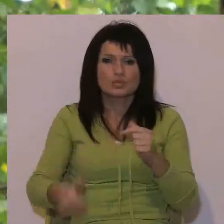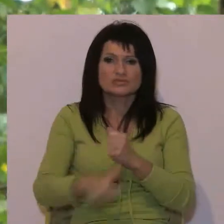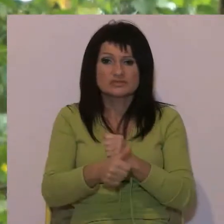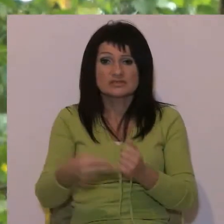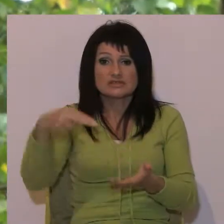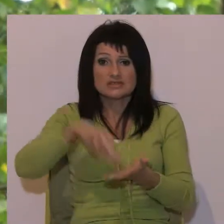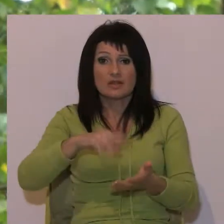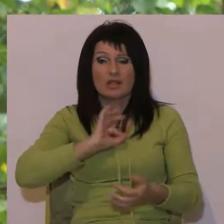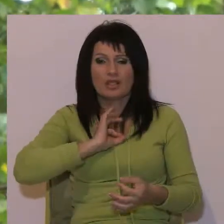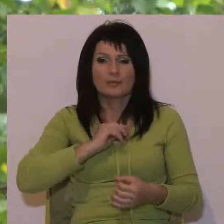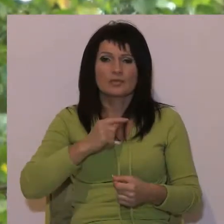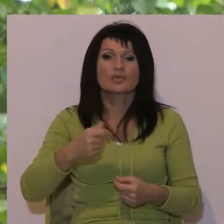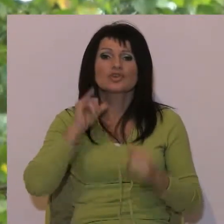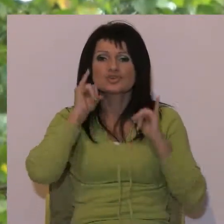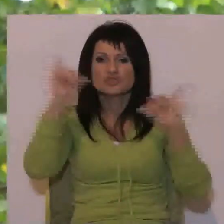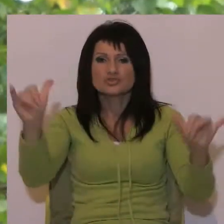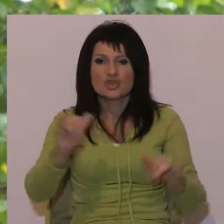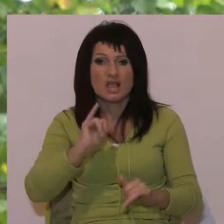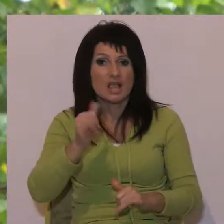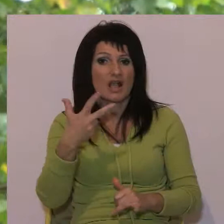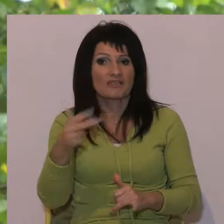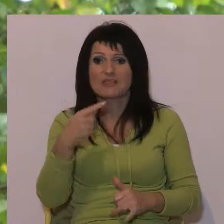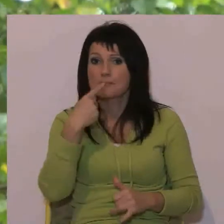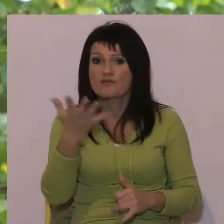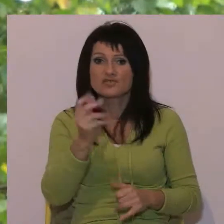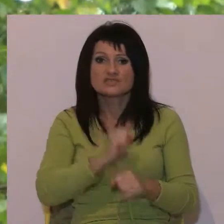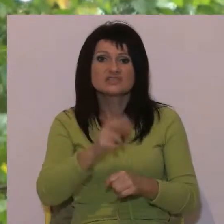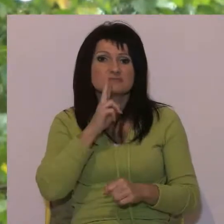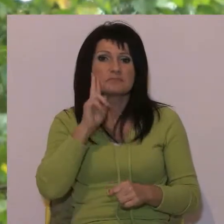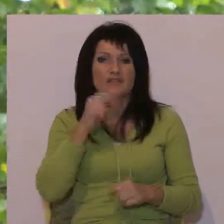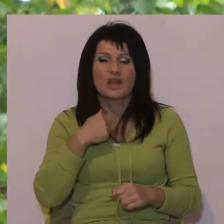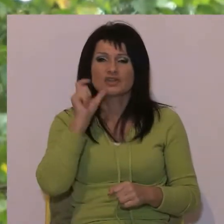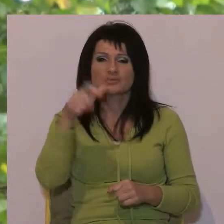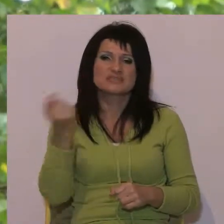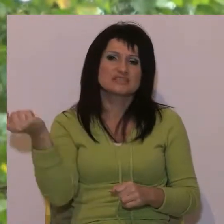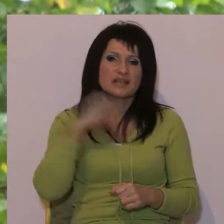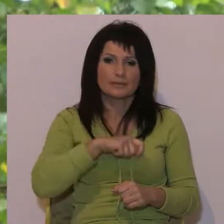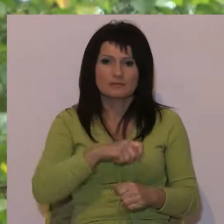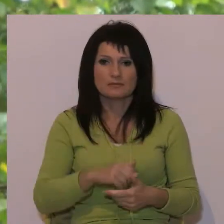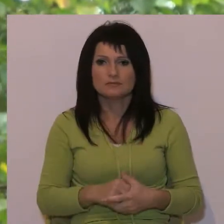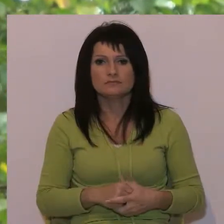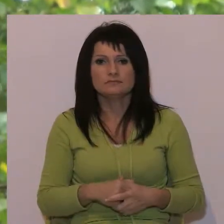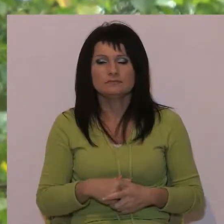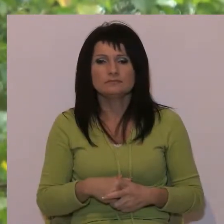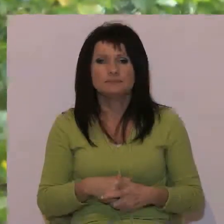stanął nade mną, krzycząc: jak nie powiesz, gdzie jest matka, to cię zabiję.